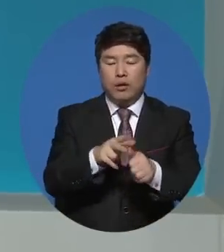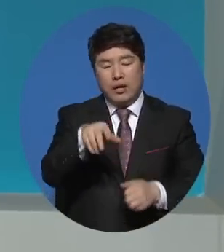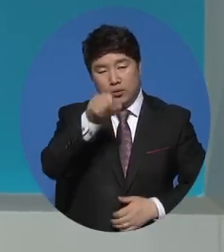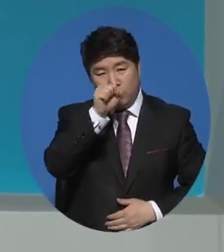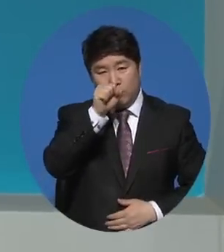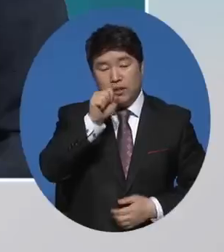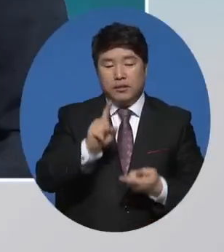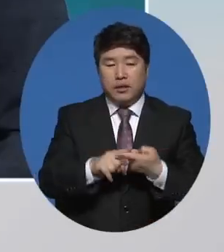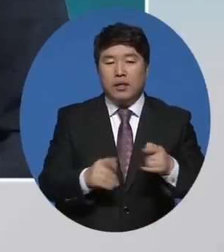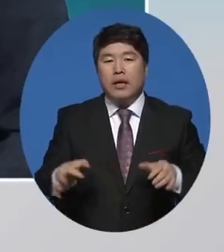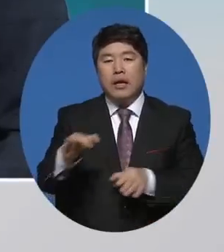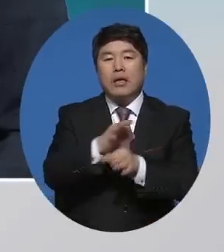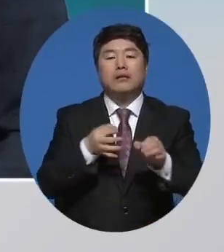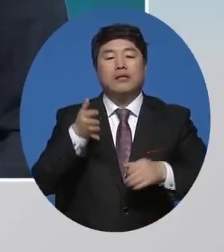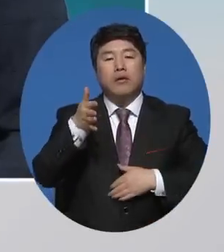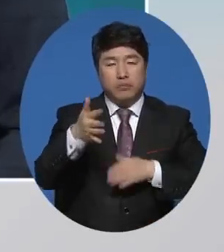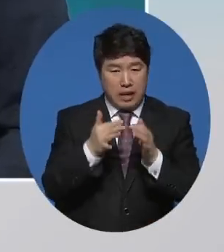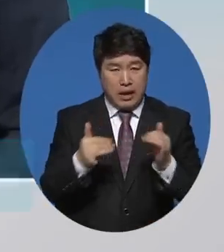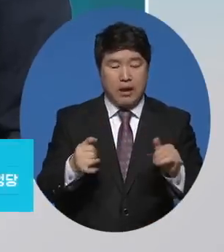이제 경제